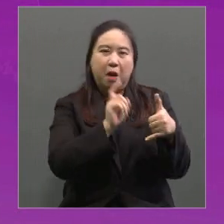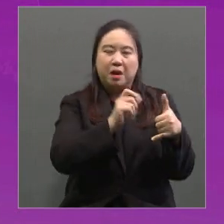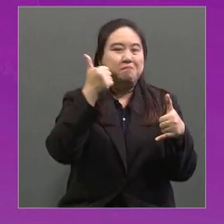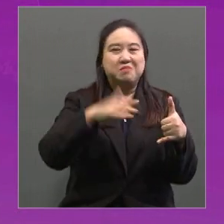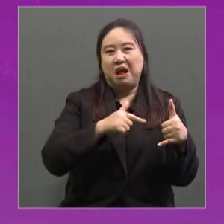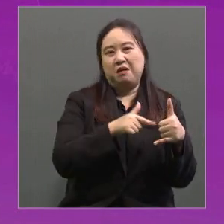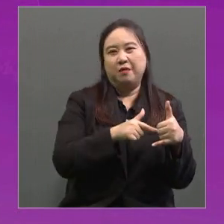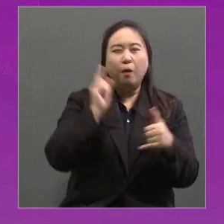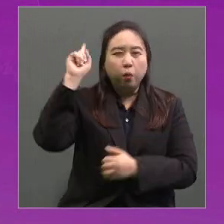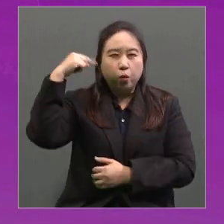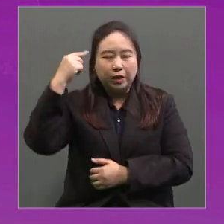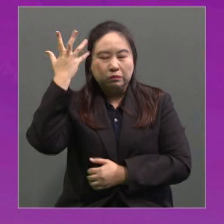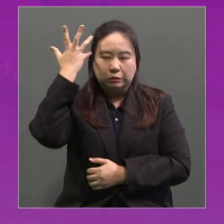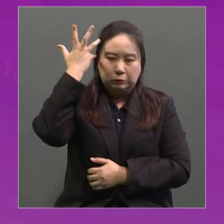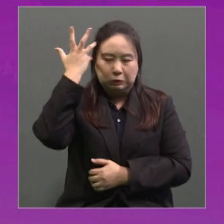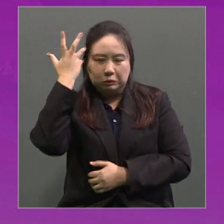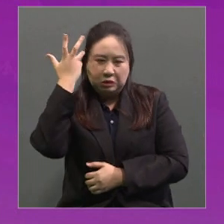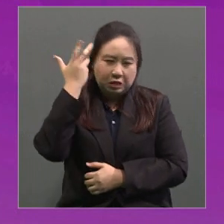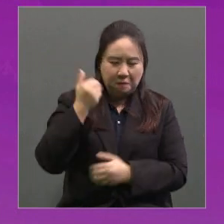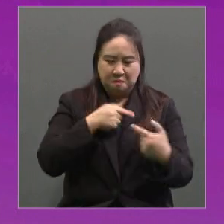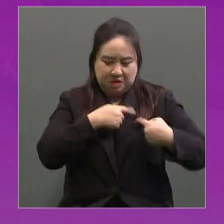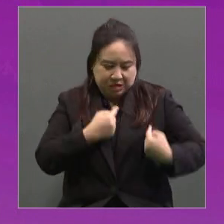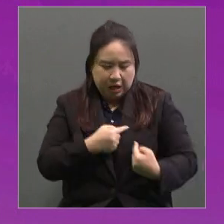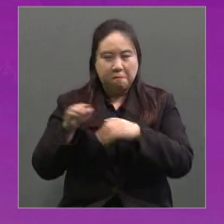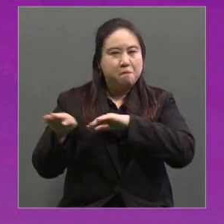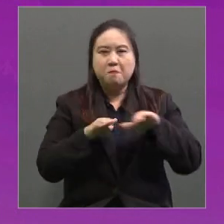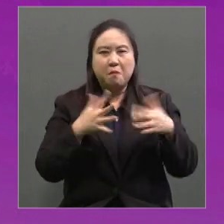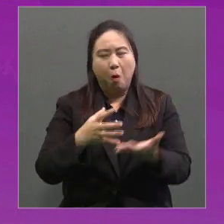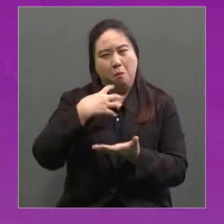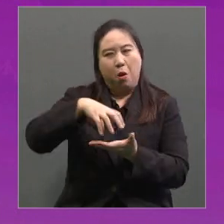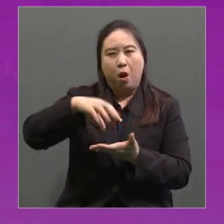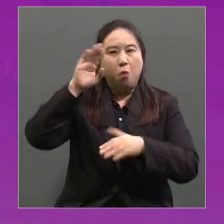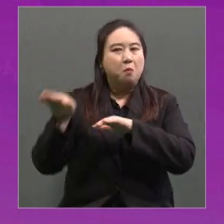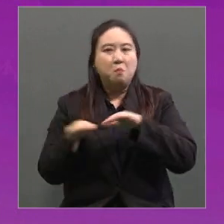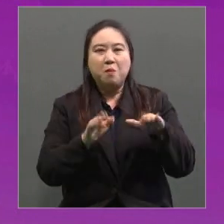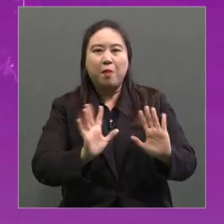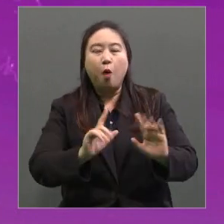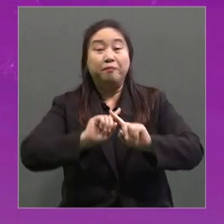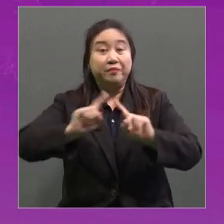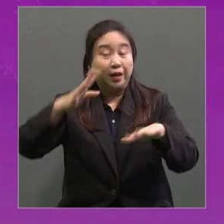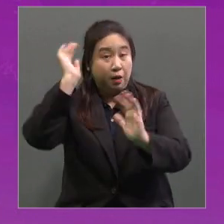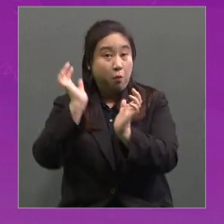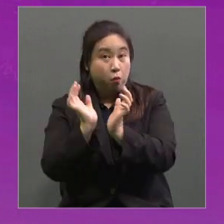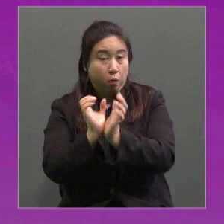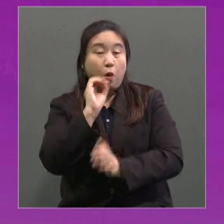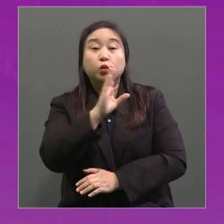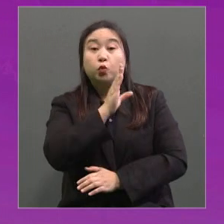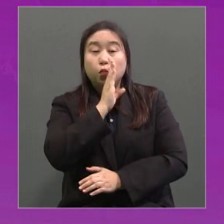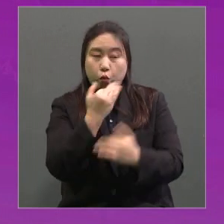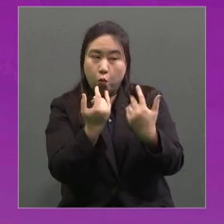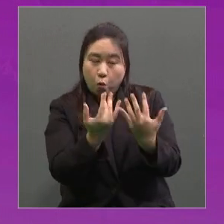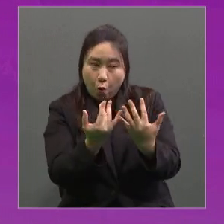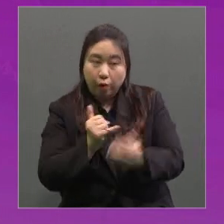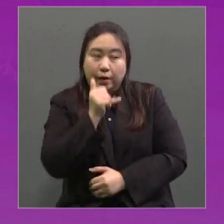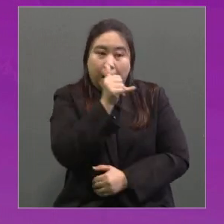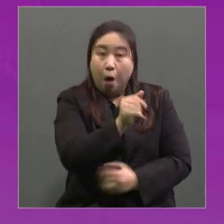ะว่ายังมีสภาพจิตใจที่ไม่พร้อมที่จะให้ข้อมูลกับทางเจ้าหน้าที่แต่ตำรวจก็บอกว่าถ้าสามารถเข้าไปพูด